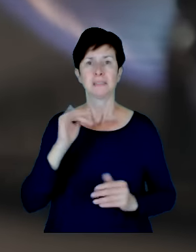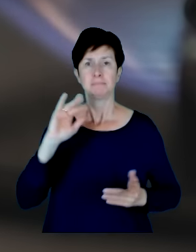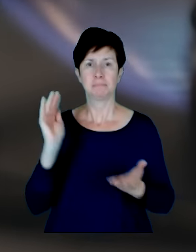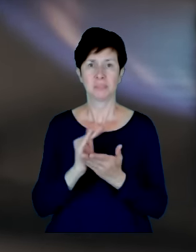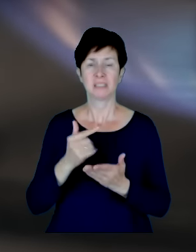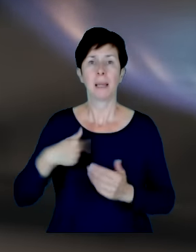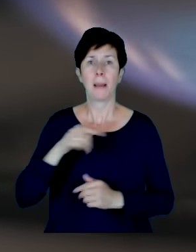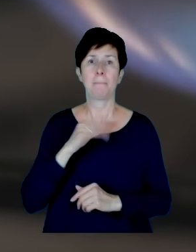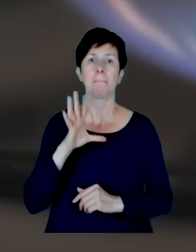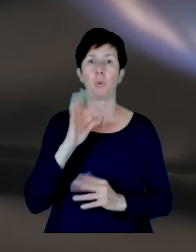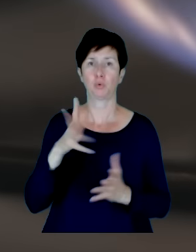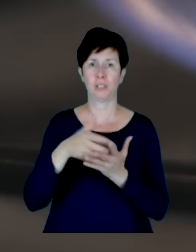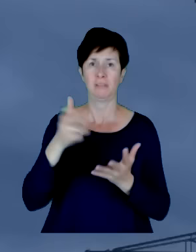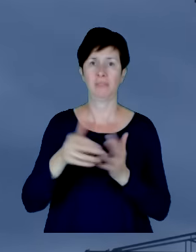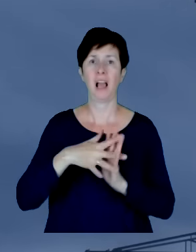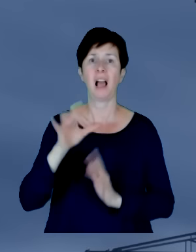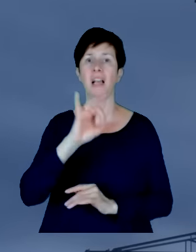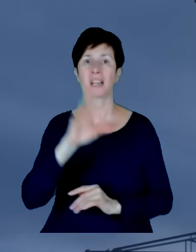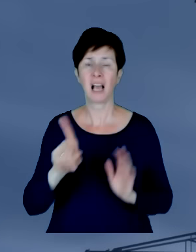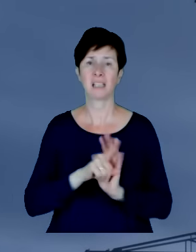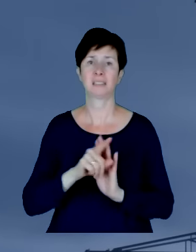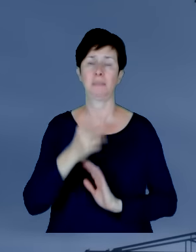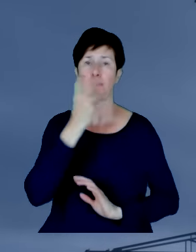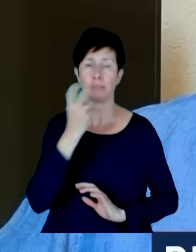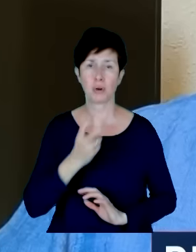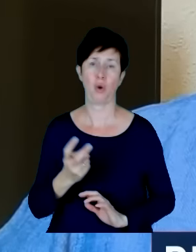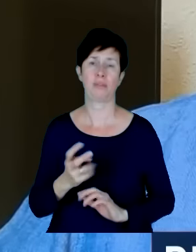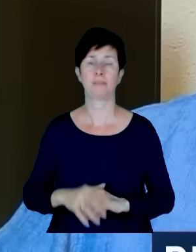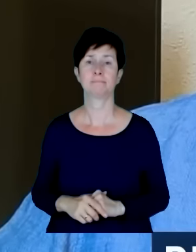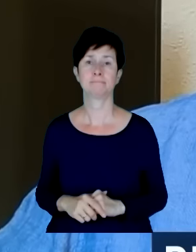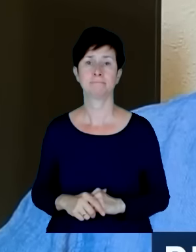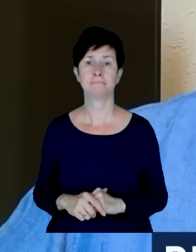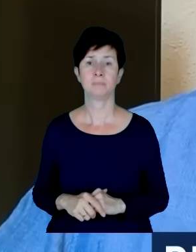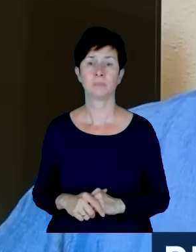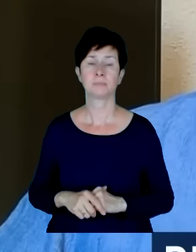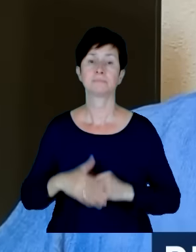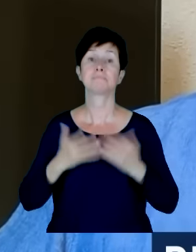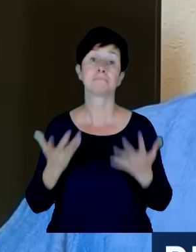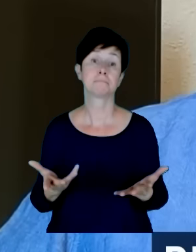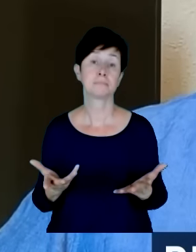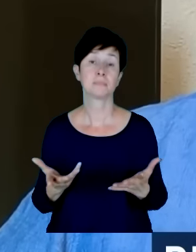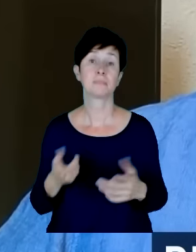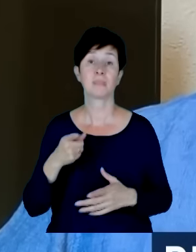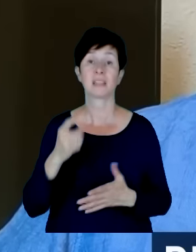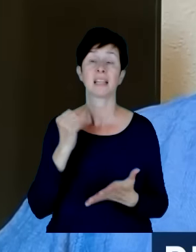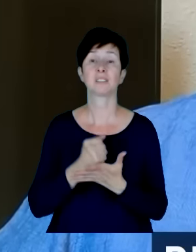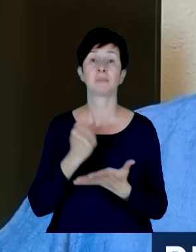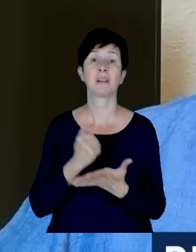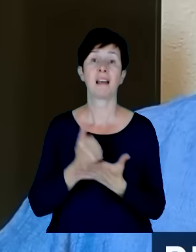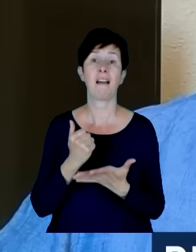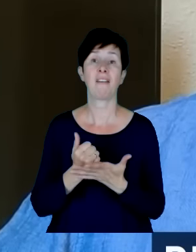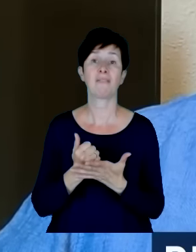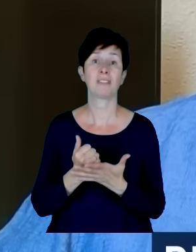rachunki za gaz mogą wzrosnąć nawet o kilkadziesiąt proc a za prąd o kilkanaście Niestety jeśli te sprawy będą dalej tak